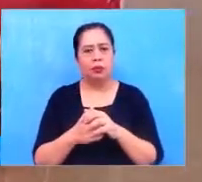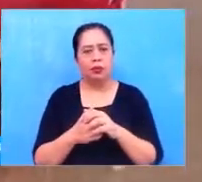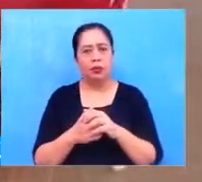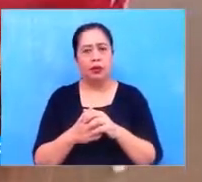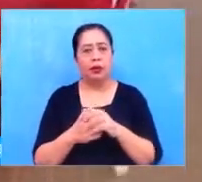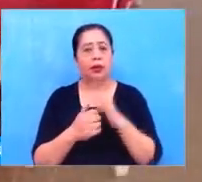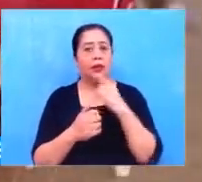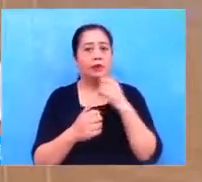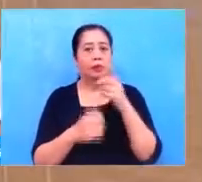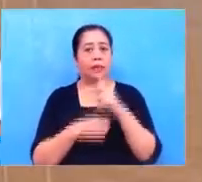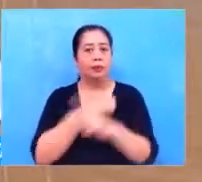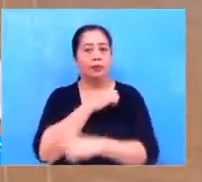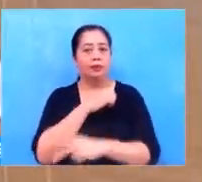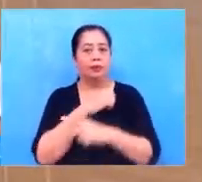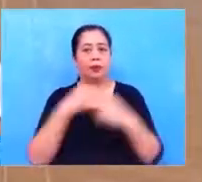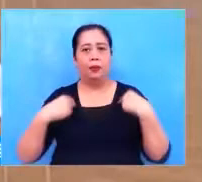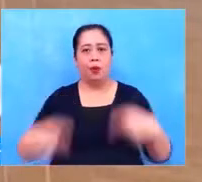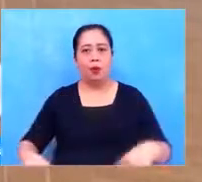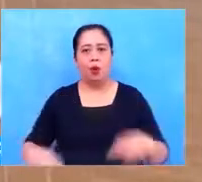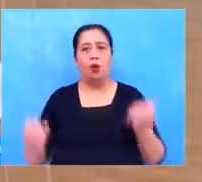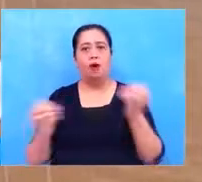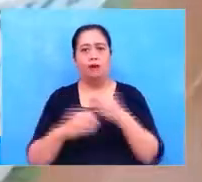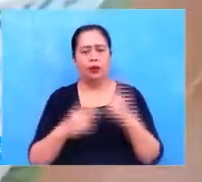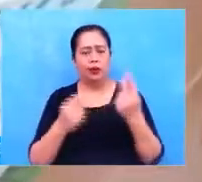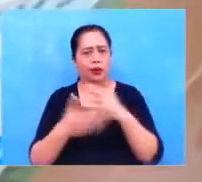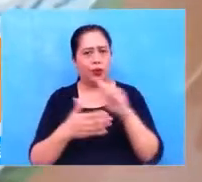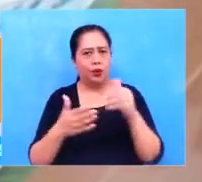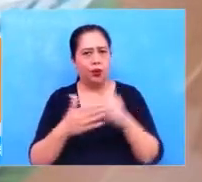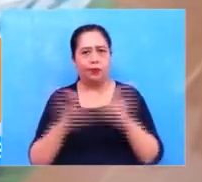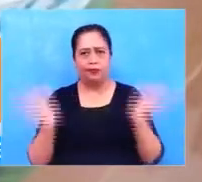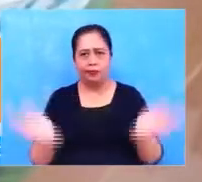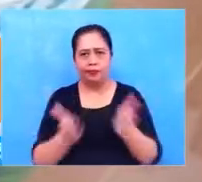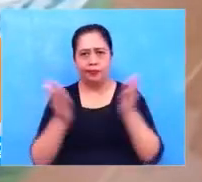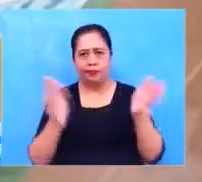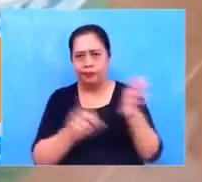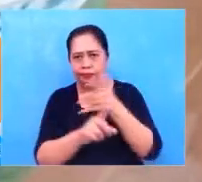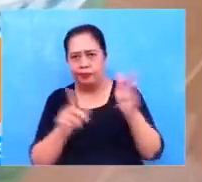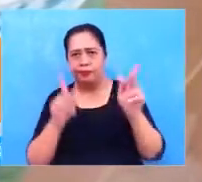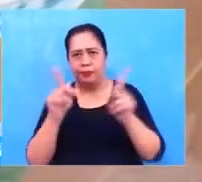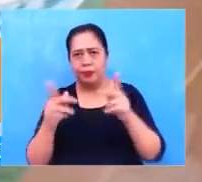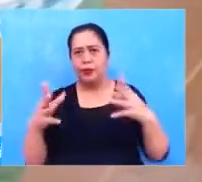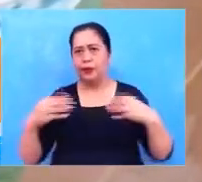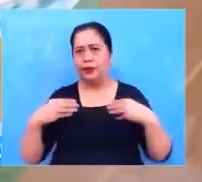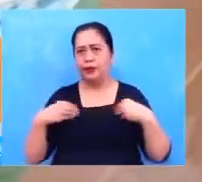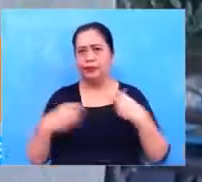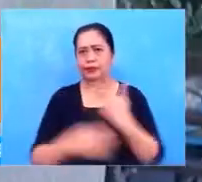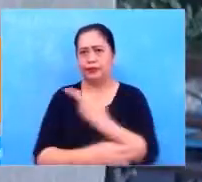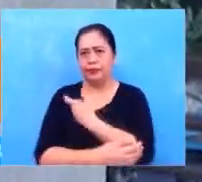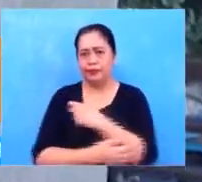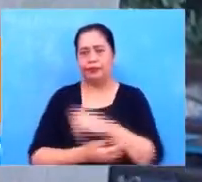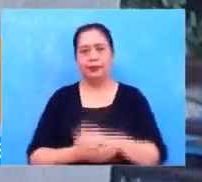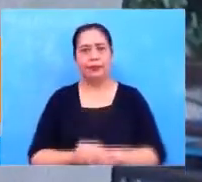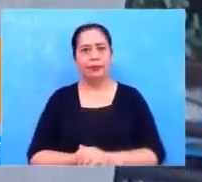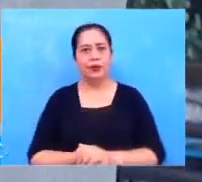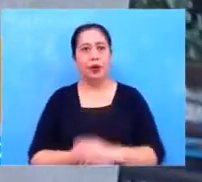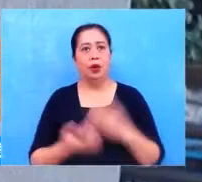Provincial Health Office, ginagawa nila ang lahat para maikayat ang mga residente na magpabakuna. We already